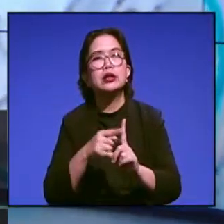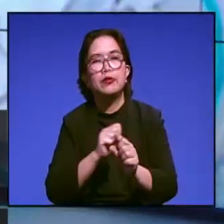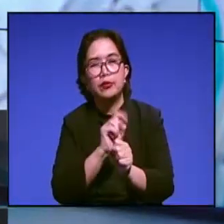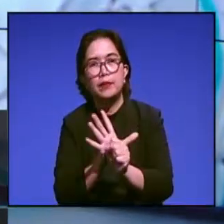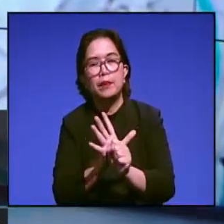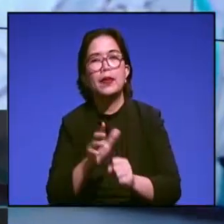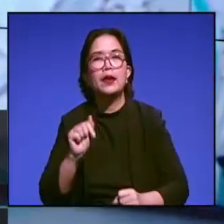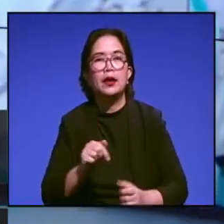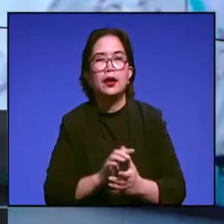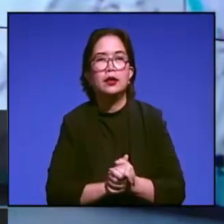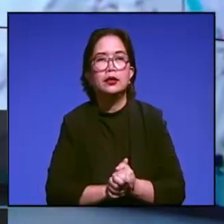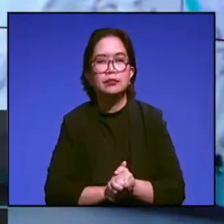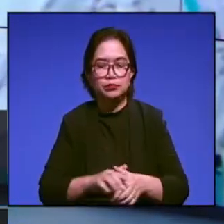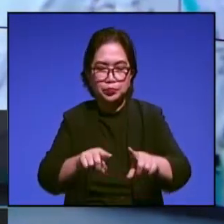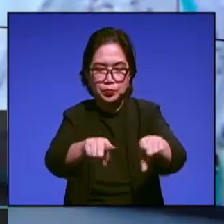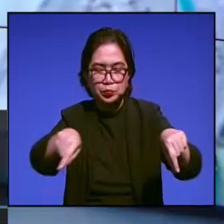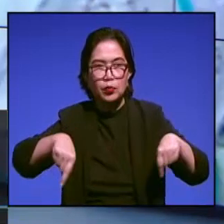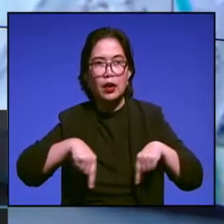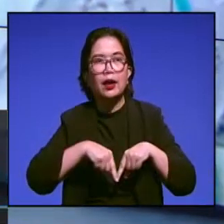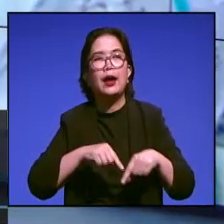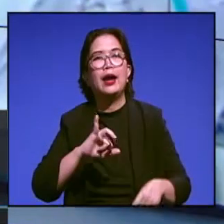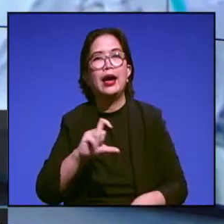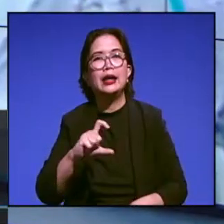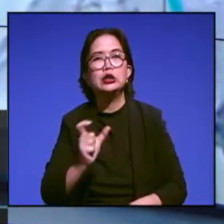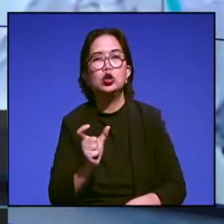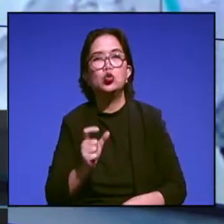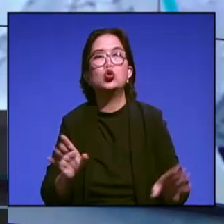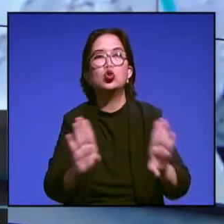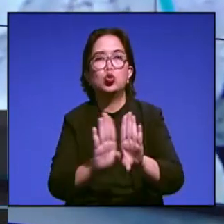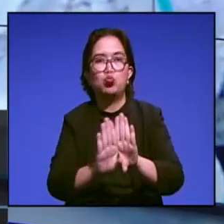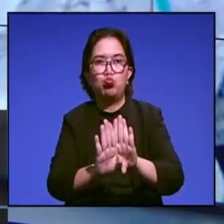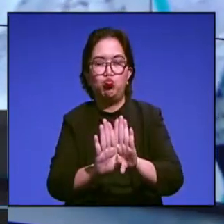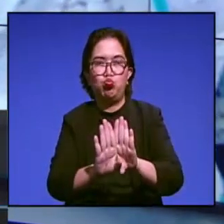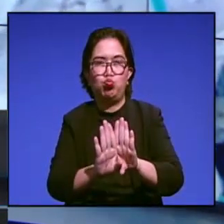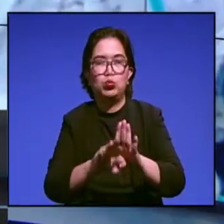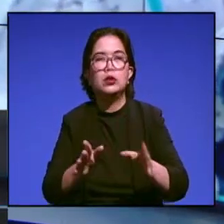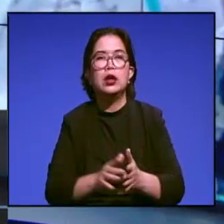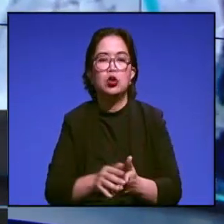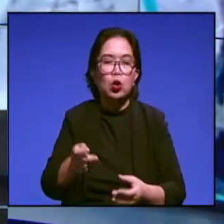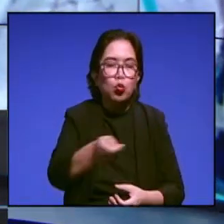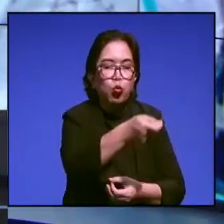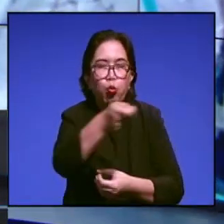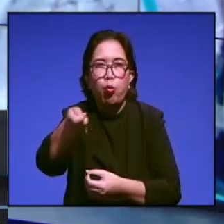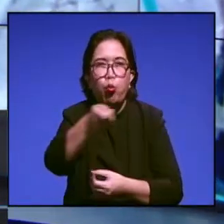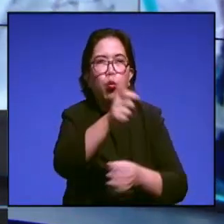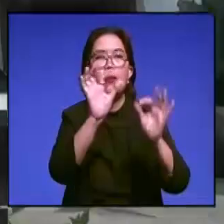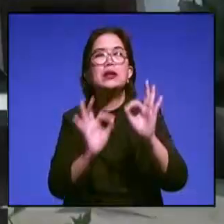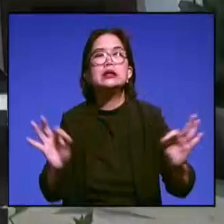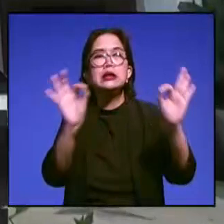untuk sementara ruang operasi instalasi bedah Sentral ditutup dan seisi ruangan dilakukan penyemprotan disinfektan